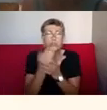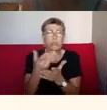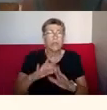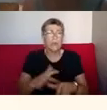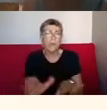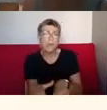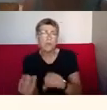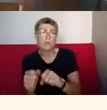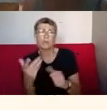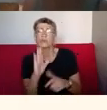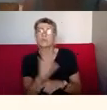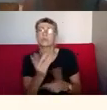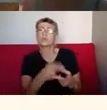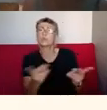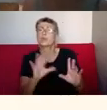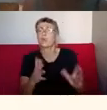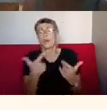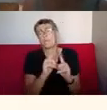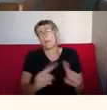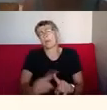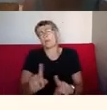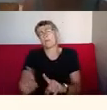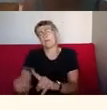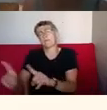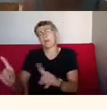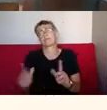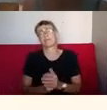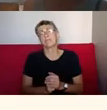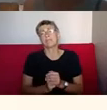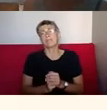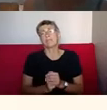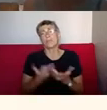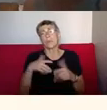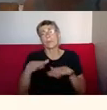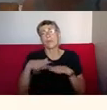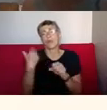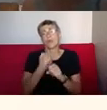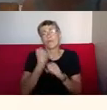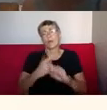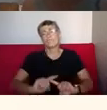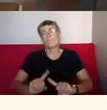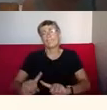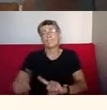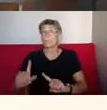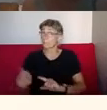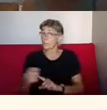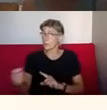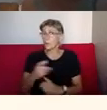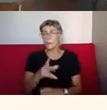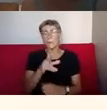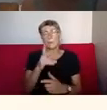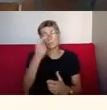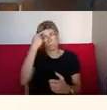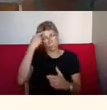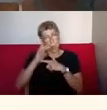public. Donc voilà, c'est assez diversifié comme méthode de travail, tout en essayant de garder une certaine